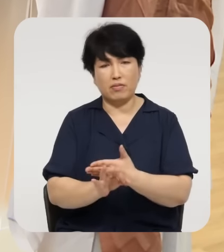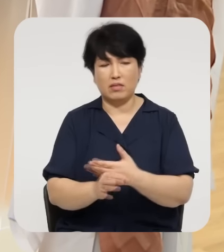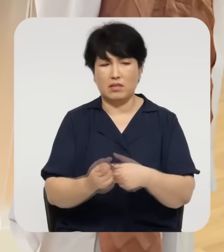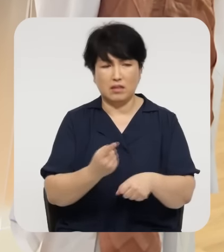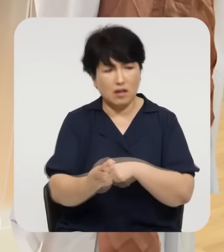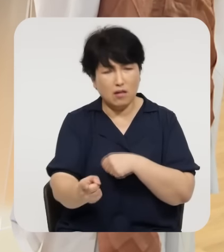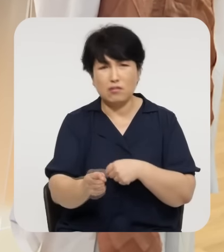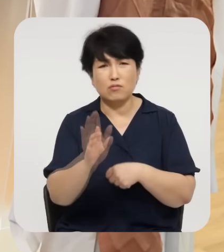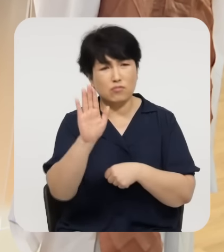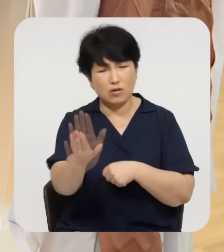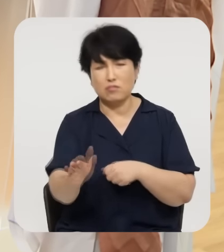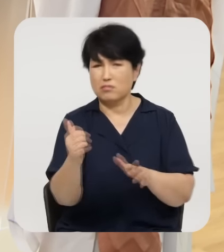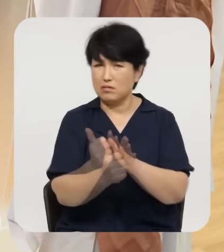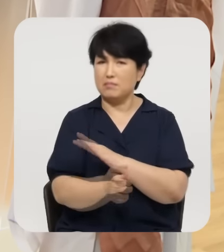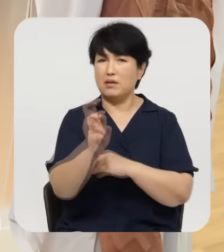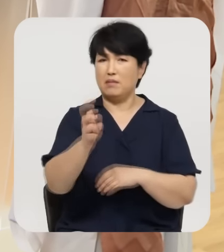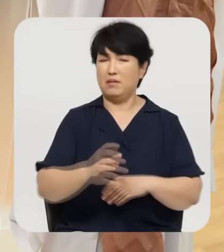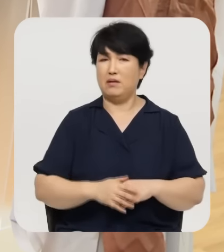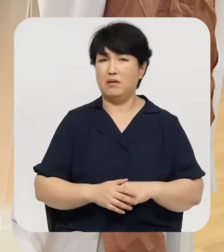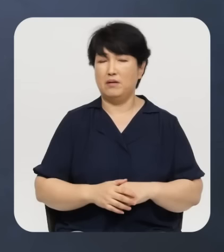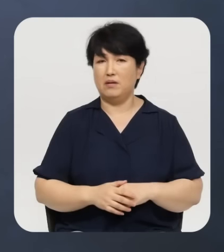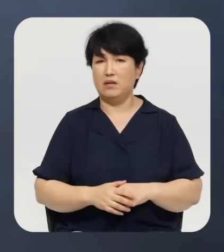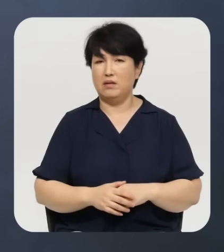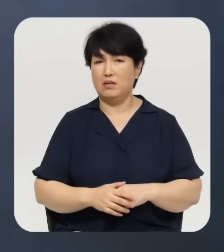오늘 못하면 10년, 1년 지나도 못해.